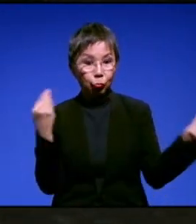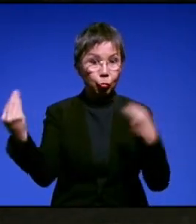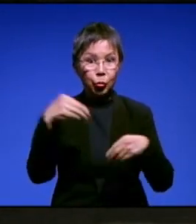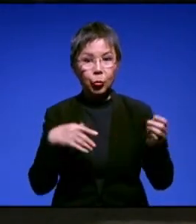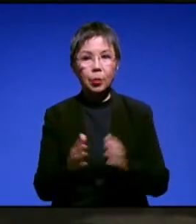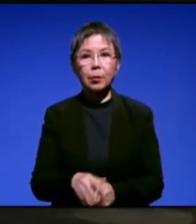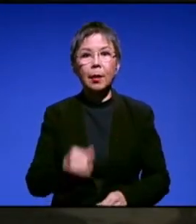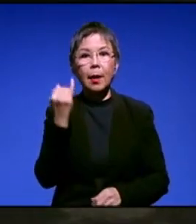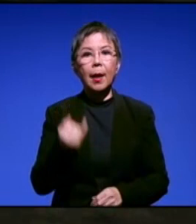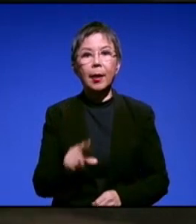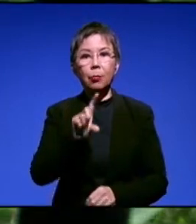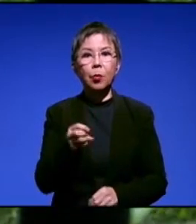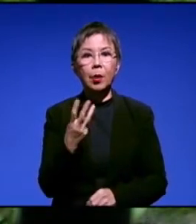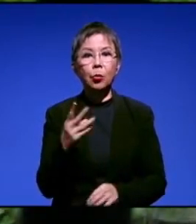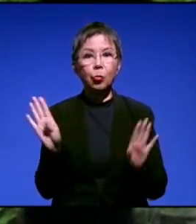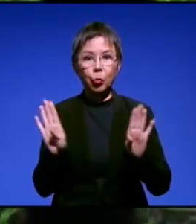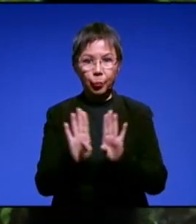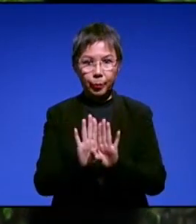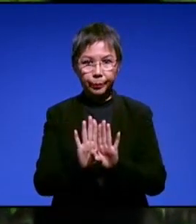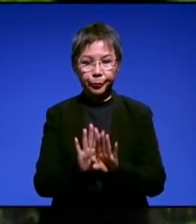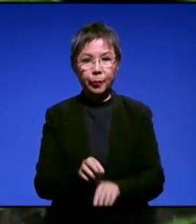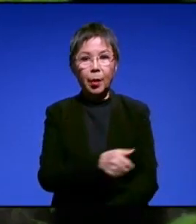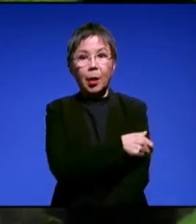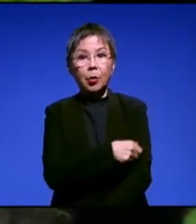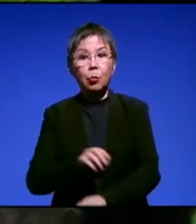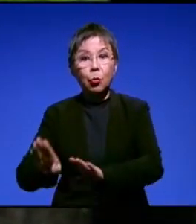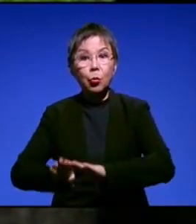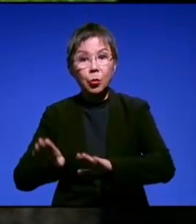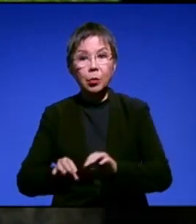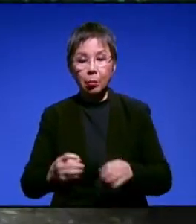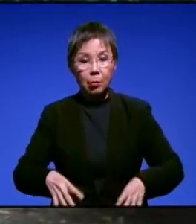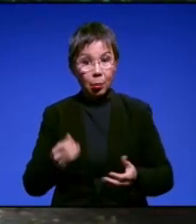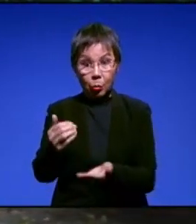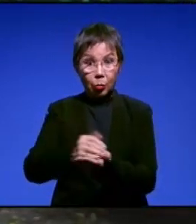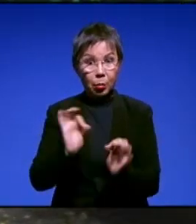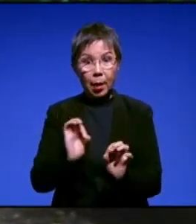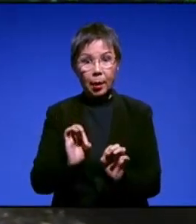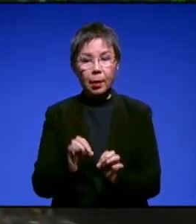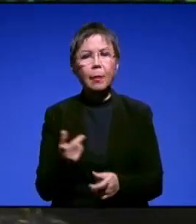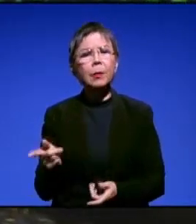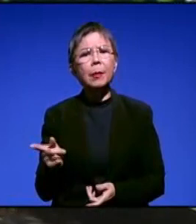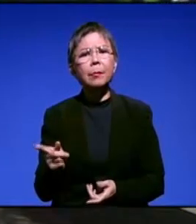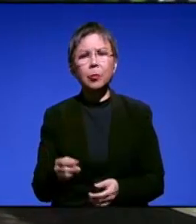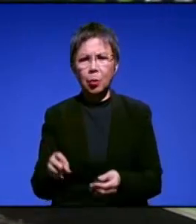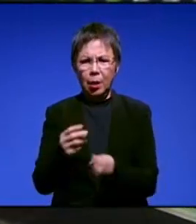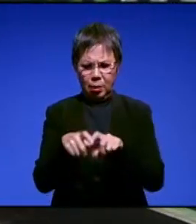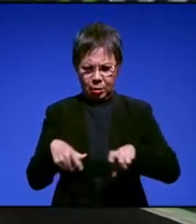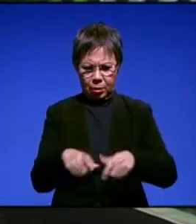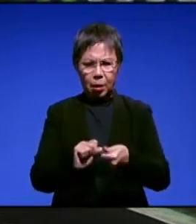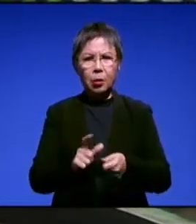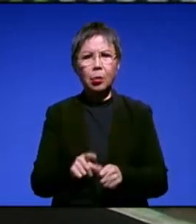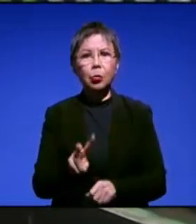23 Maret lalu pengelola kebun binatang pun tidak punya pendapatan karena hanya mengandalkan dari retribusi tiket masuk pengunjung namun